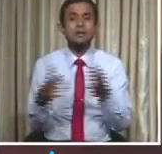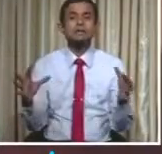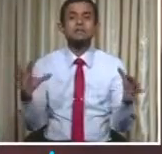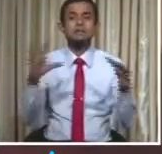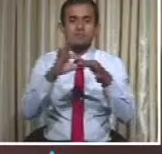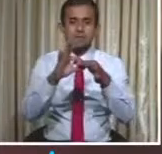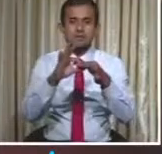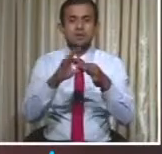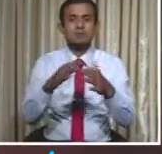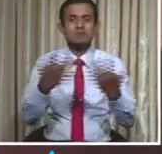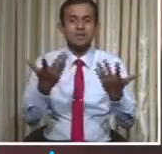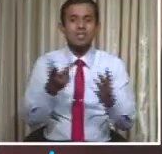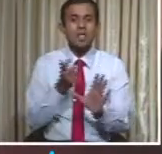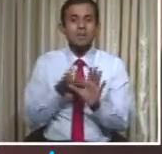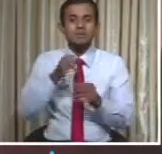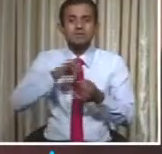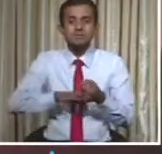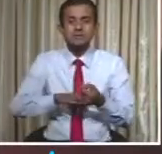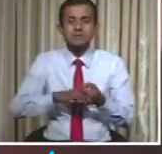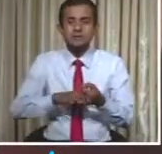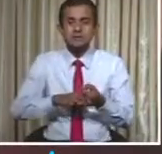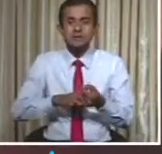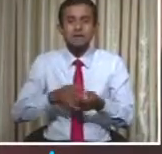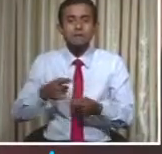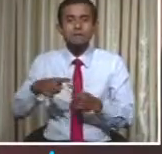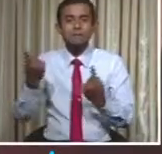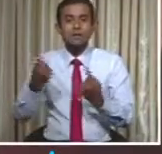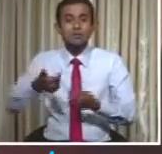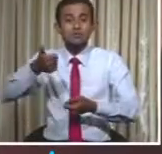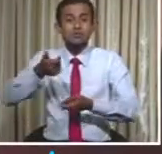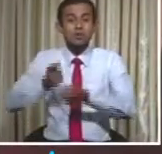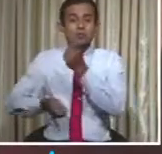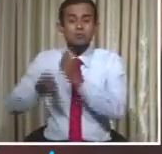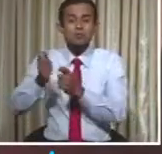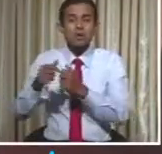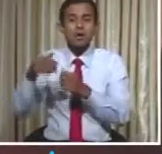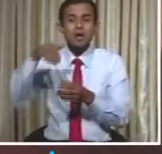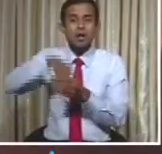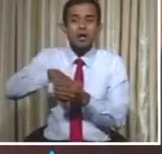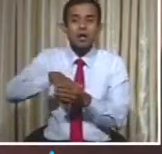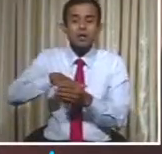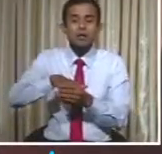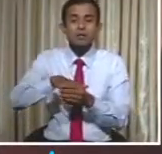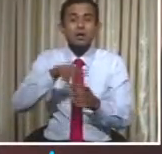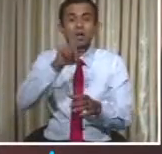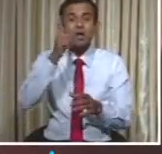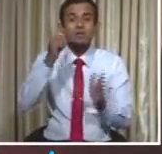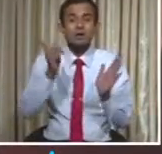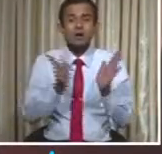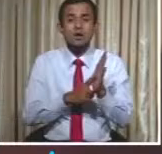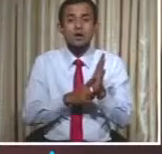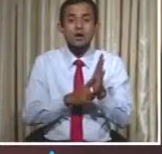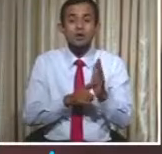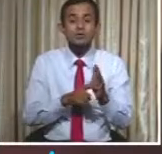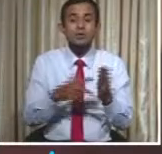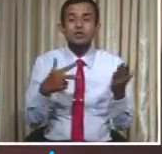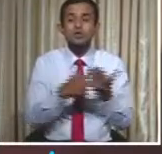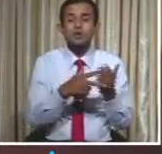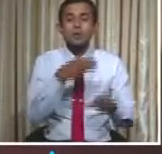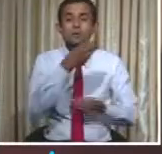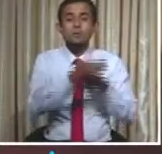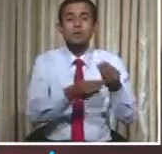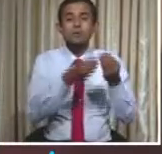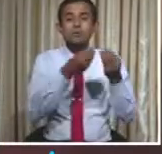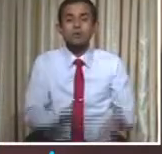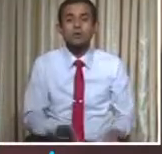ඇයි? නැත්තම් හැම ගමකම වෙනම තව සුපිරි වෙළඳසල් ජාලයක් ඇති වුණොත් 70 ලක්ෂයක් සාමාන්‍ය මිනිස්සුගේ සමුපකාර ව්‍යාපාරය